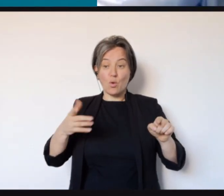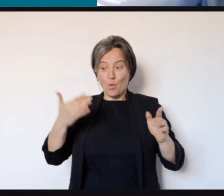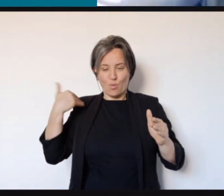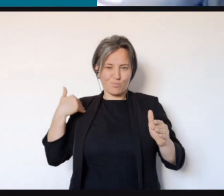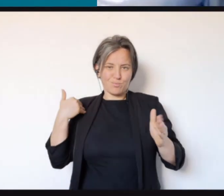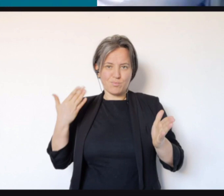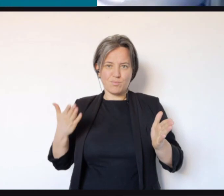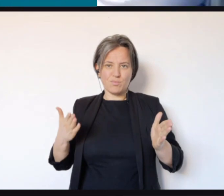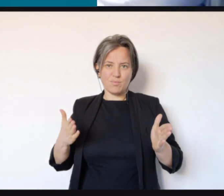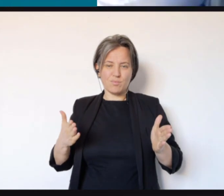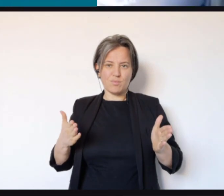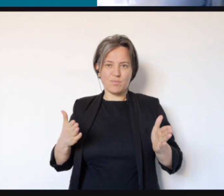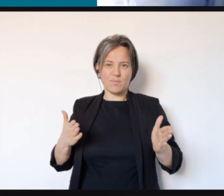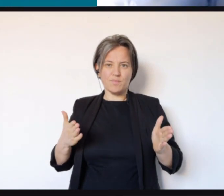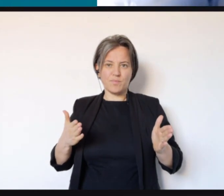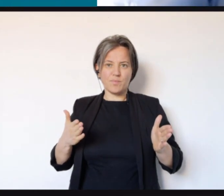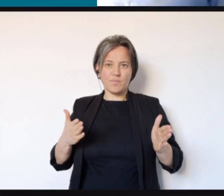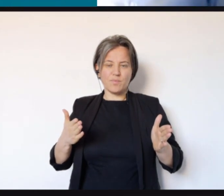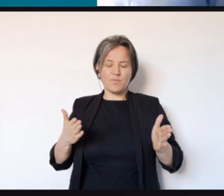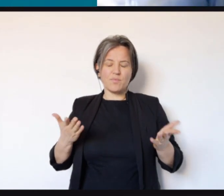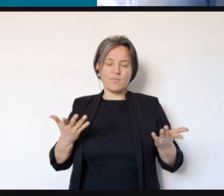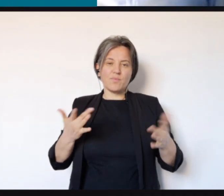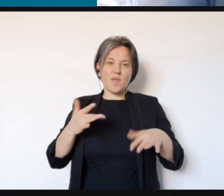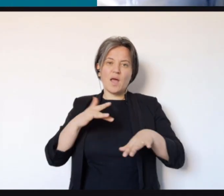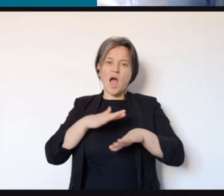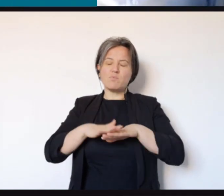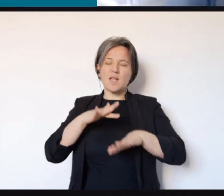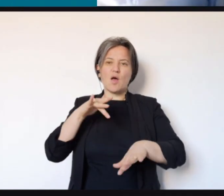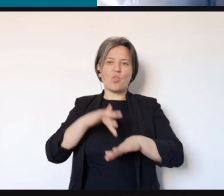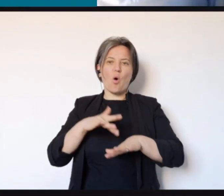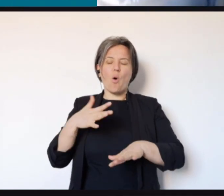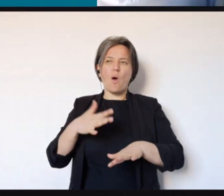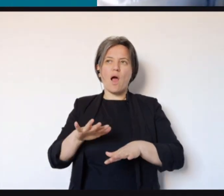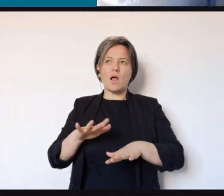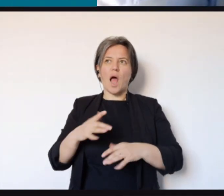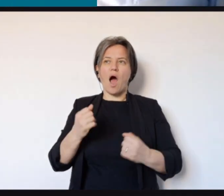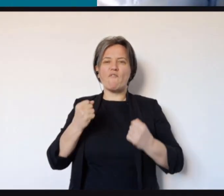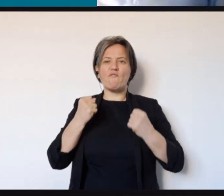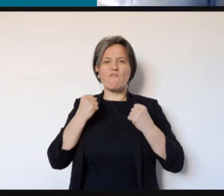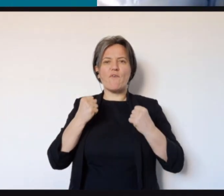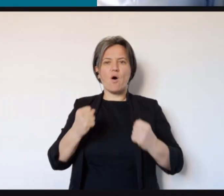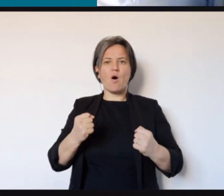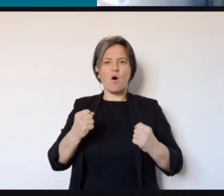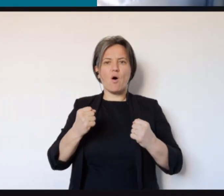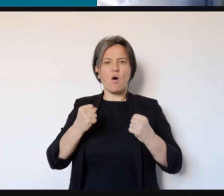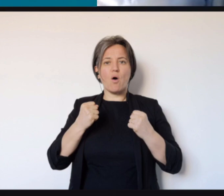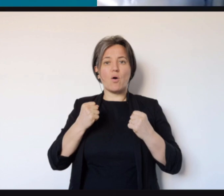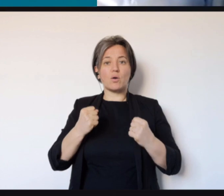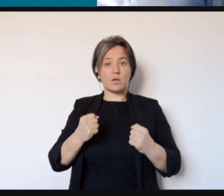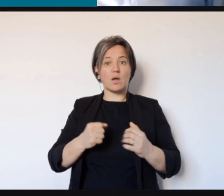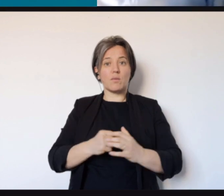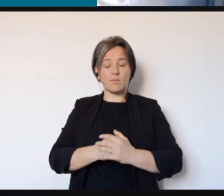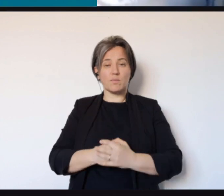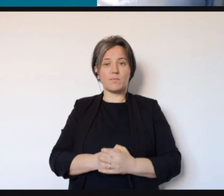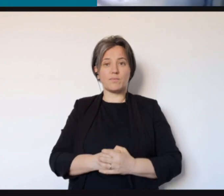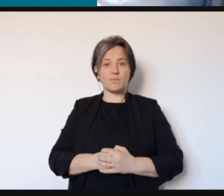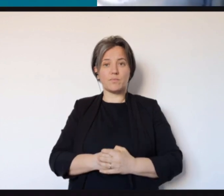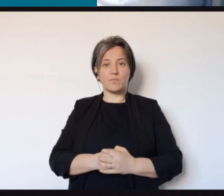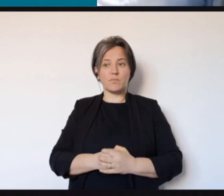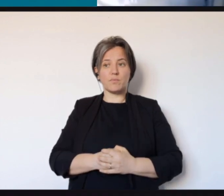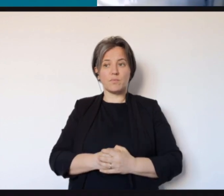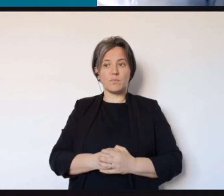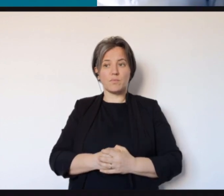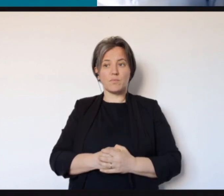loro hanno vissuto quell'esperienza come l'esperienza più forte